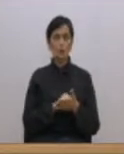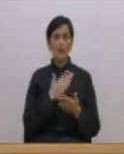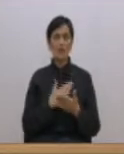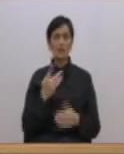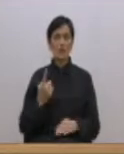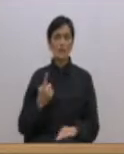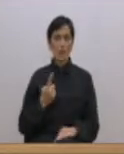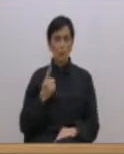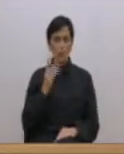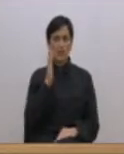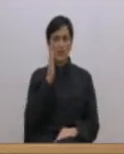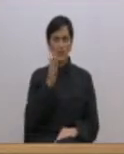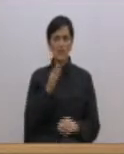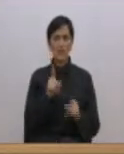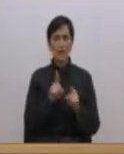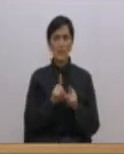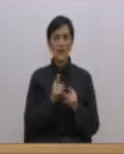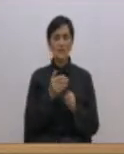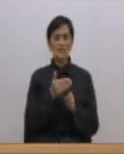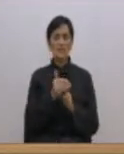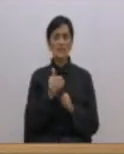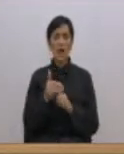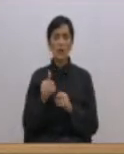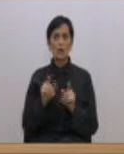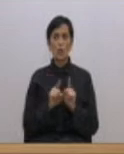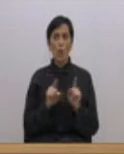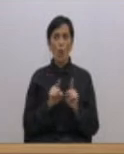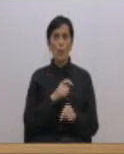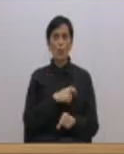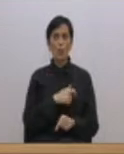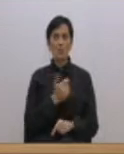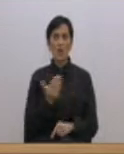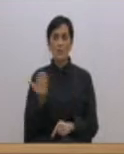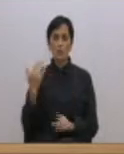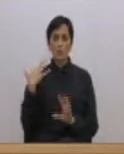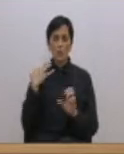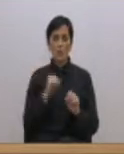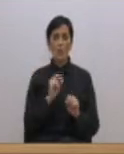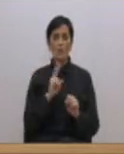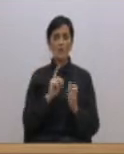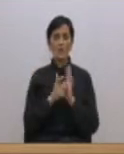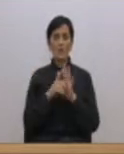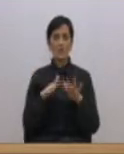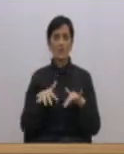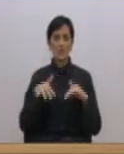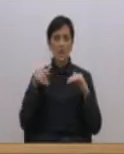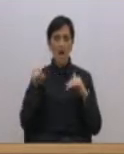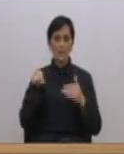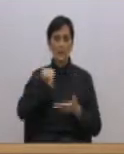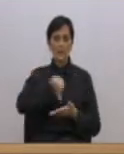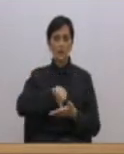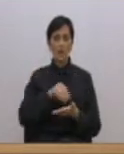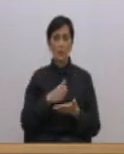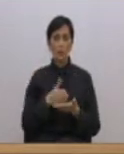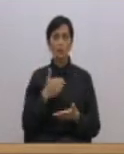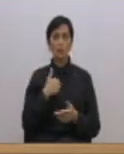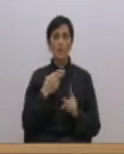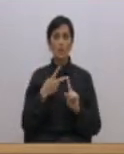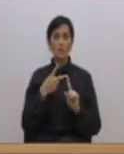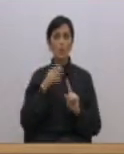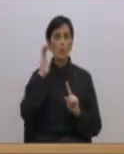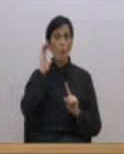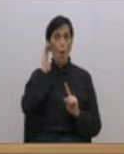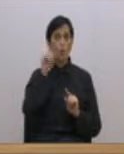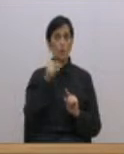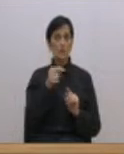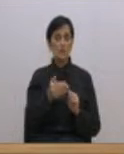și rebit, aseve, im, salke, eu li opozițiune, deputate, bis, harda, ce era, mitar, ba și arienț armut genilini, ce în meore, mă spuneam, de grec